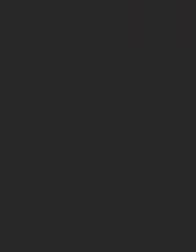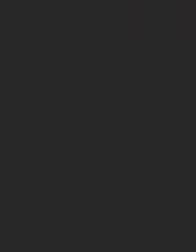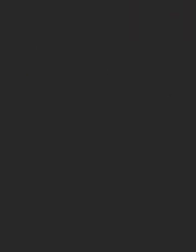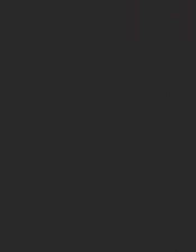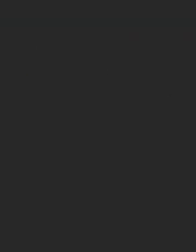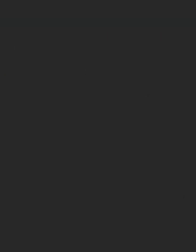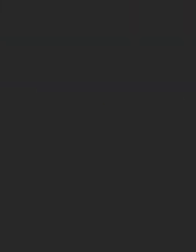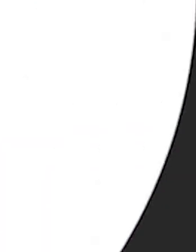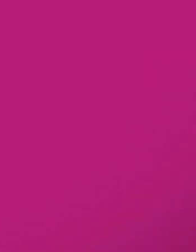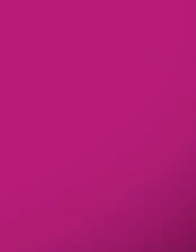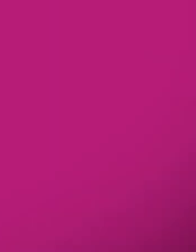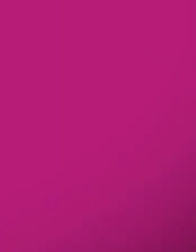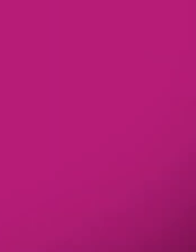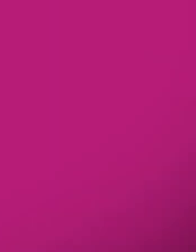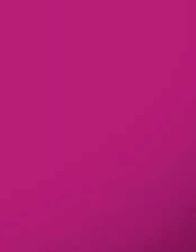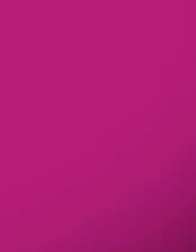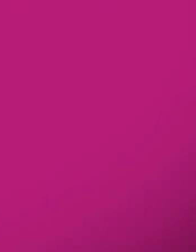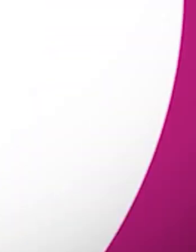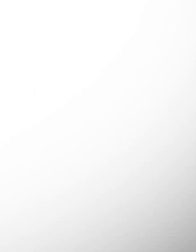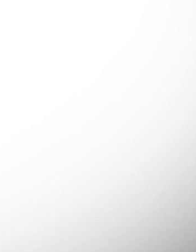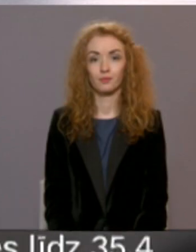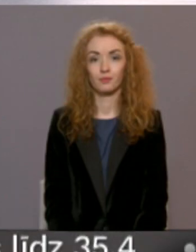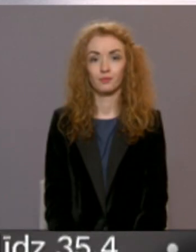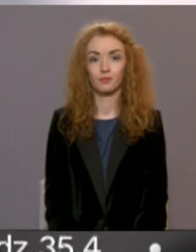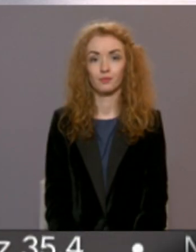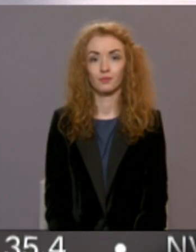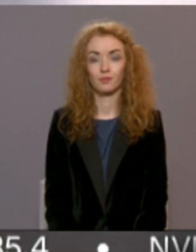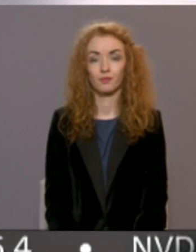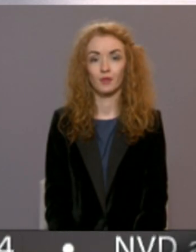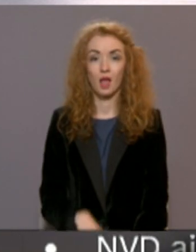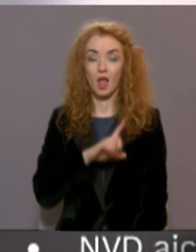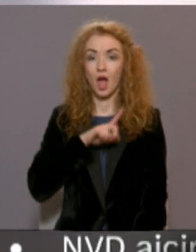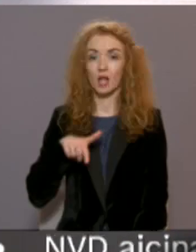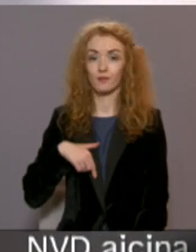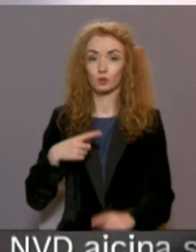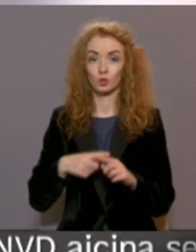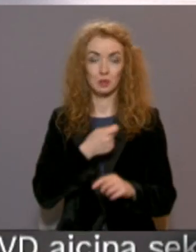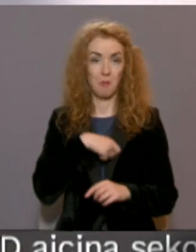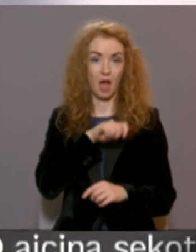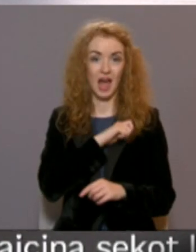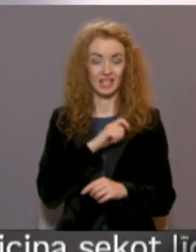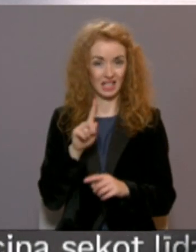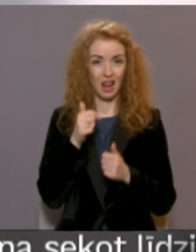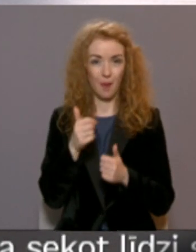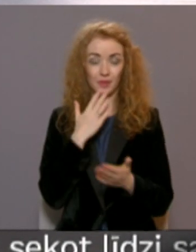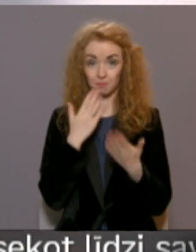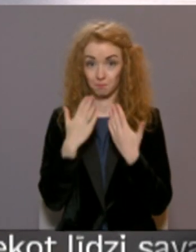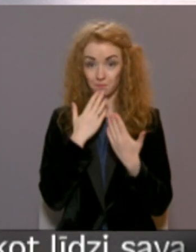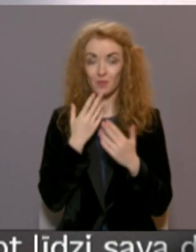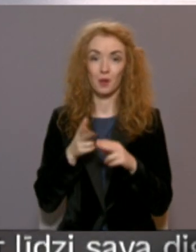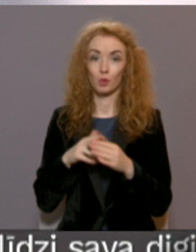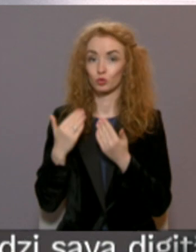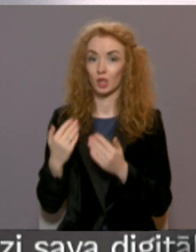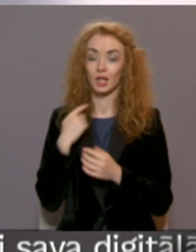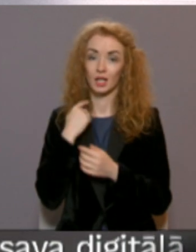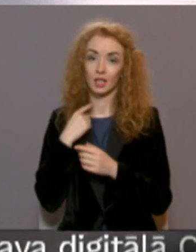Re, viss ēters ir te! Uzsvarot Latvijas un Spānijas labās attiecības, Rīgu šodien